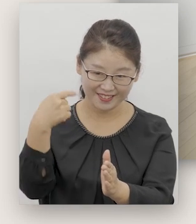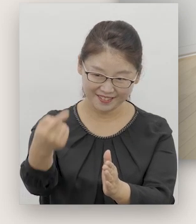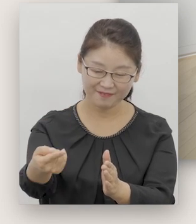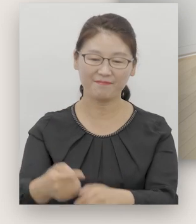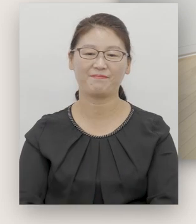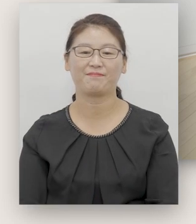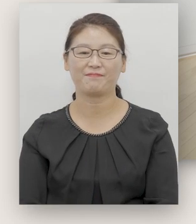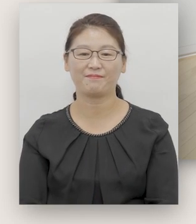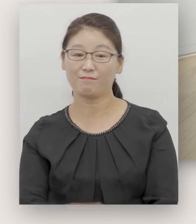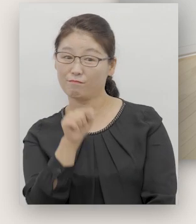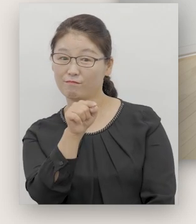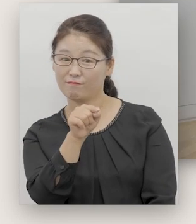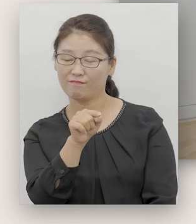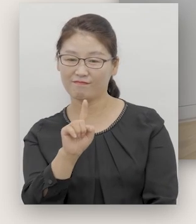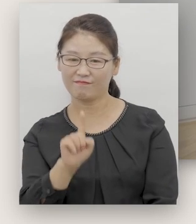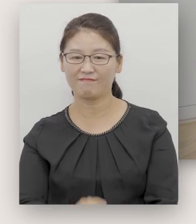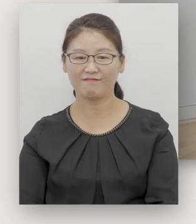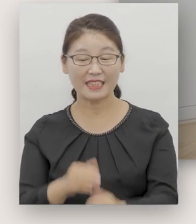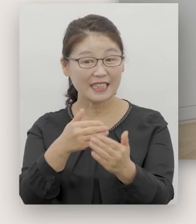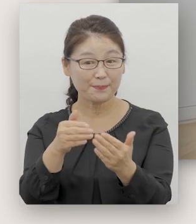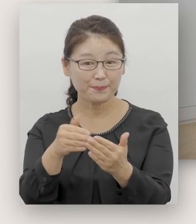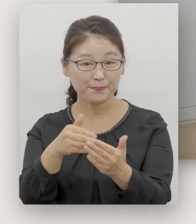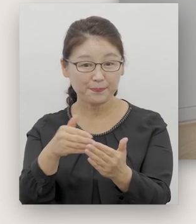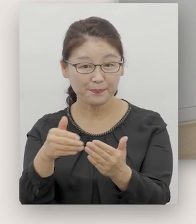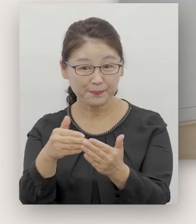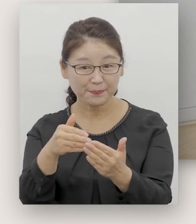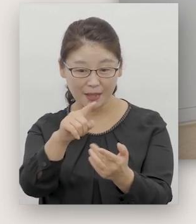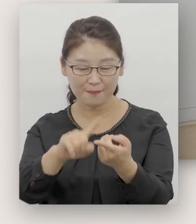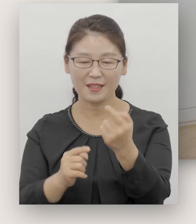제가 앞에서 설명을 드릴 텐데요. 보시면